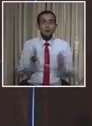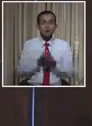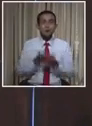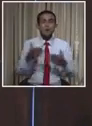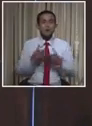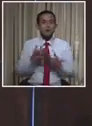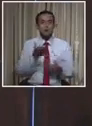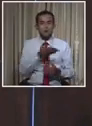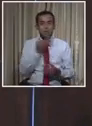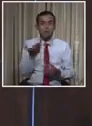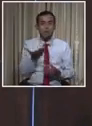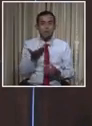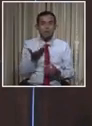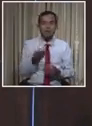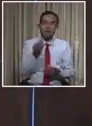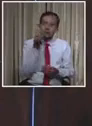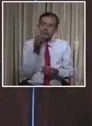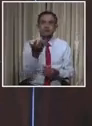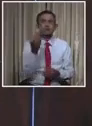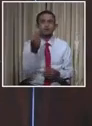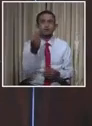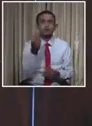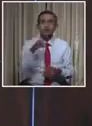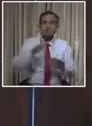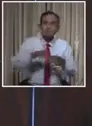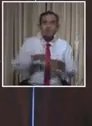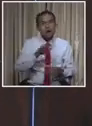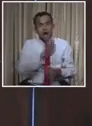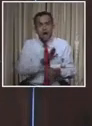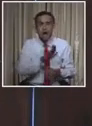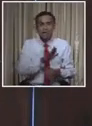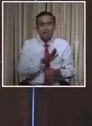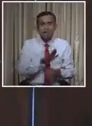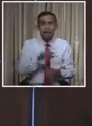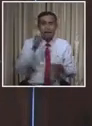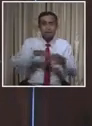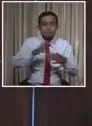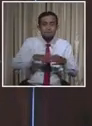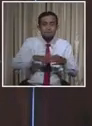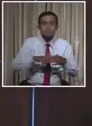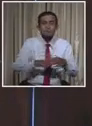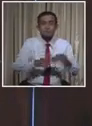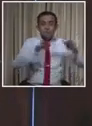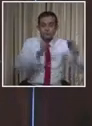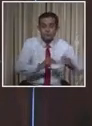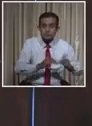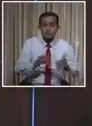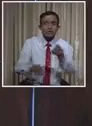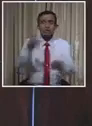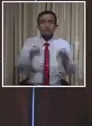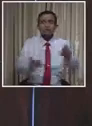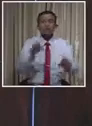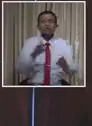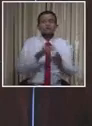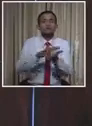අපිට පුළුවන්කම ලැබිලා තියෙන යම් තාක් දුරට ප්‍රශ්න ඇති වුණාට ඒ ප්‍රශ්න යටපත් කරගෙන ජනතාවට යම්